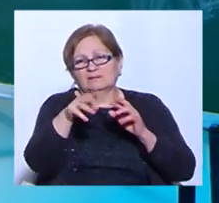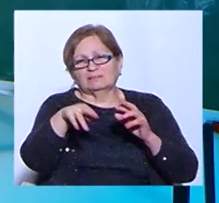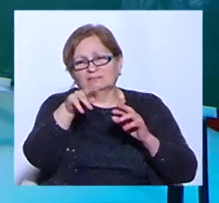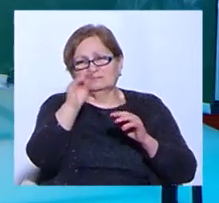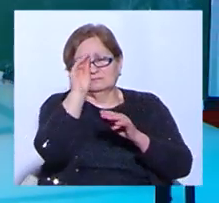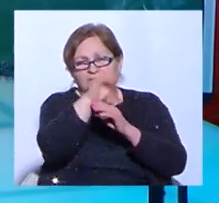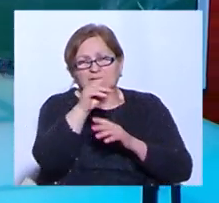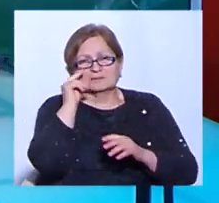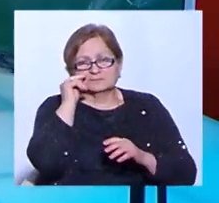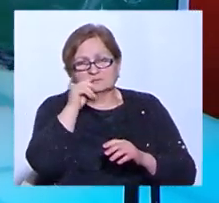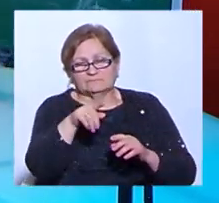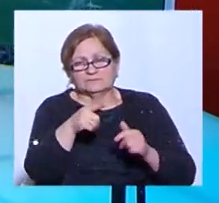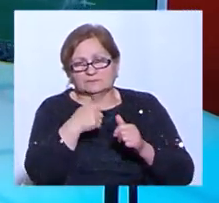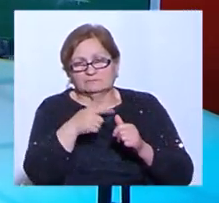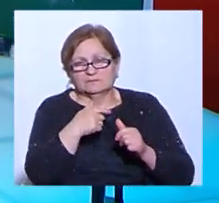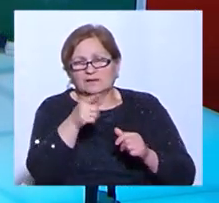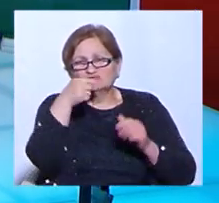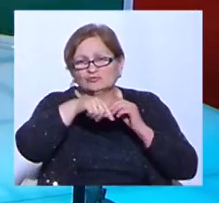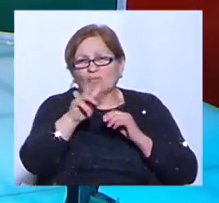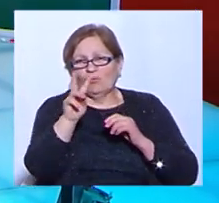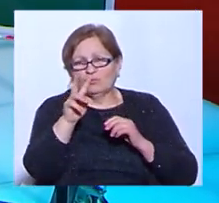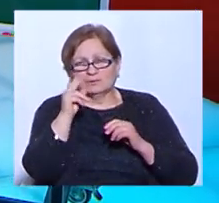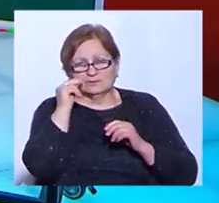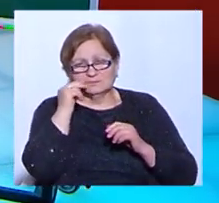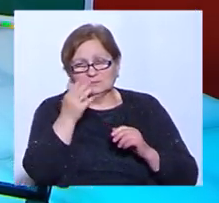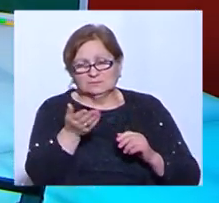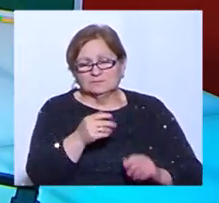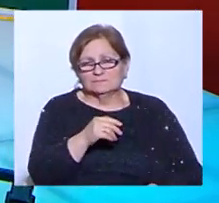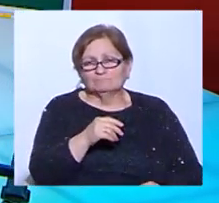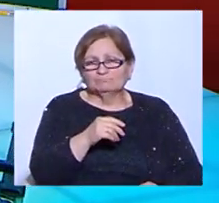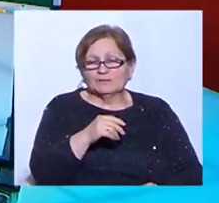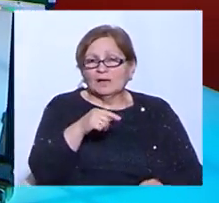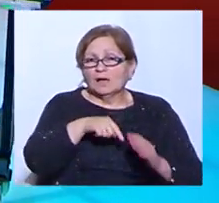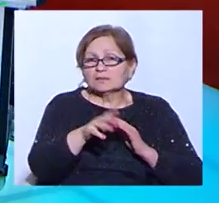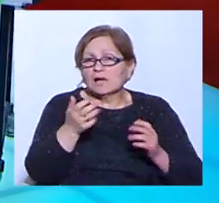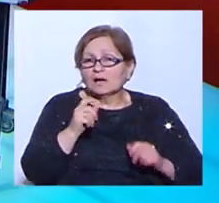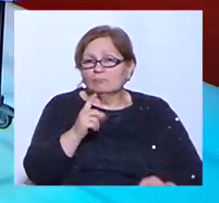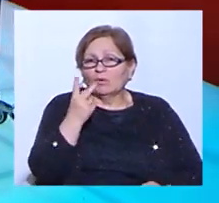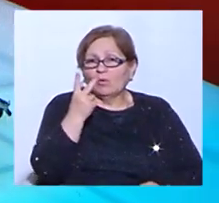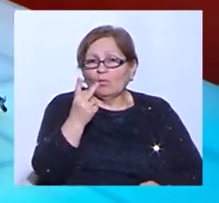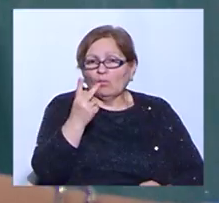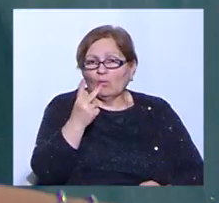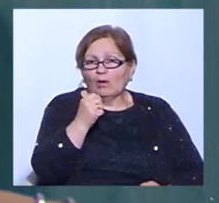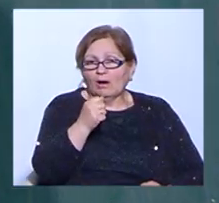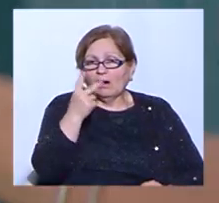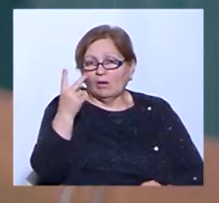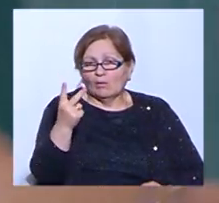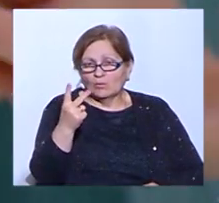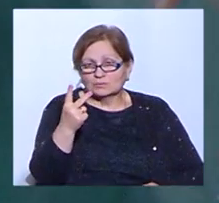D რიცხვით მეტი. მოდით ახლა კონკრეტულ ცვლადებში ჩავჭერო და რა იქნება A2. A2 იქნება A1 +